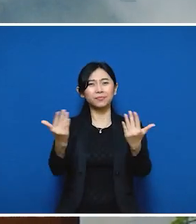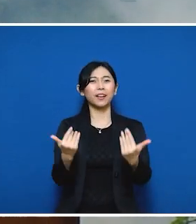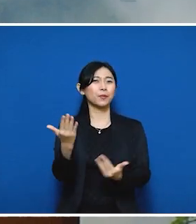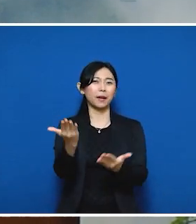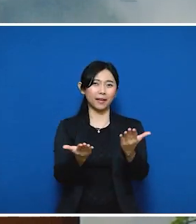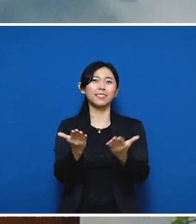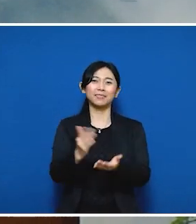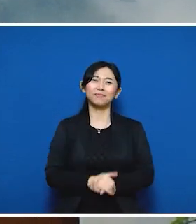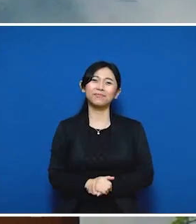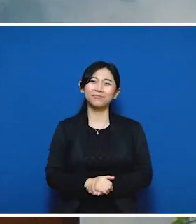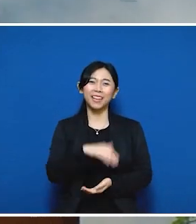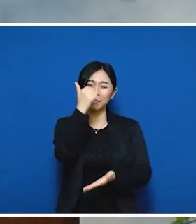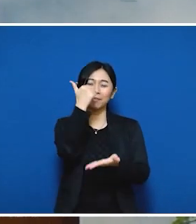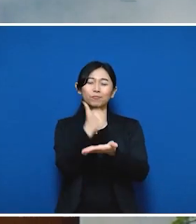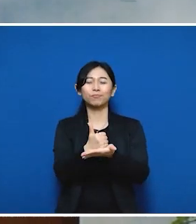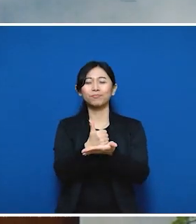Amin.